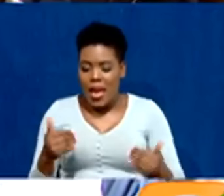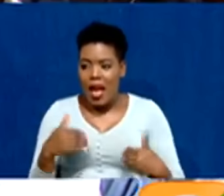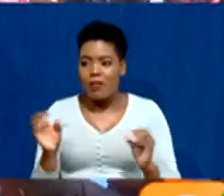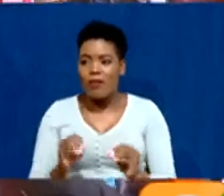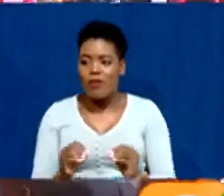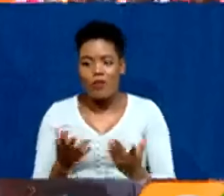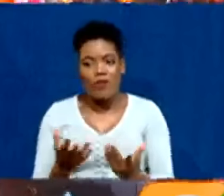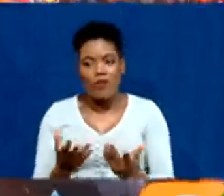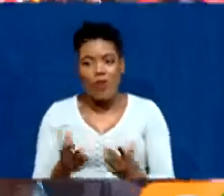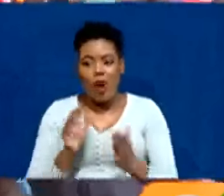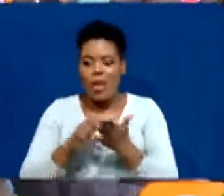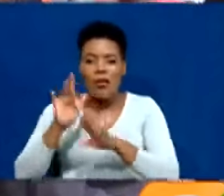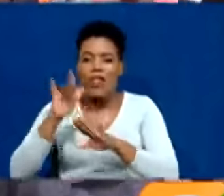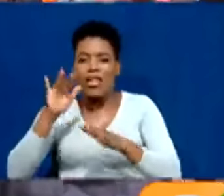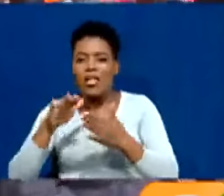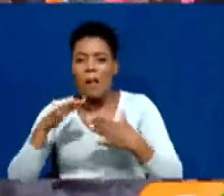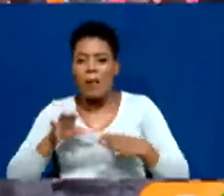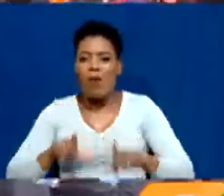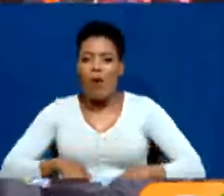hapo already.